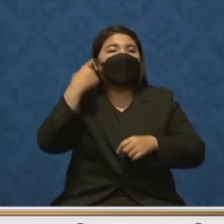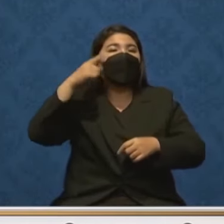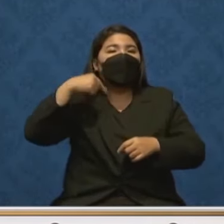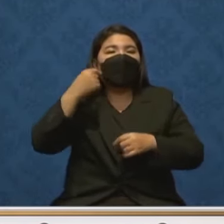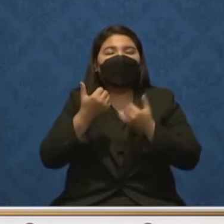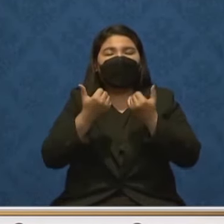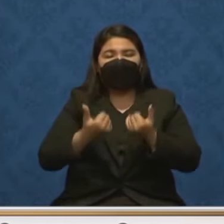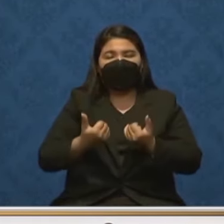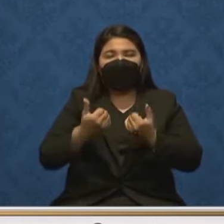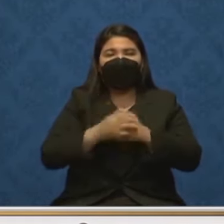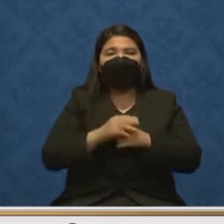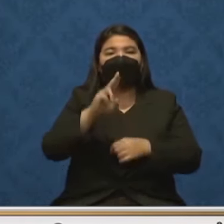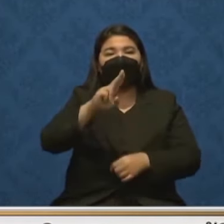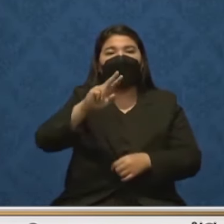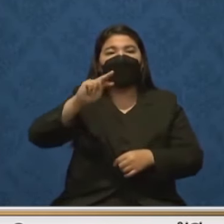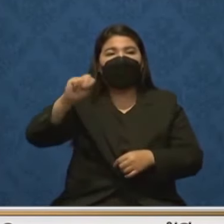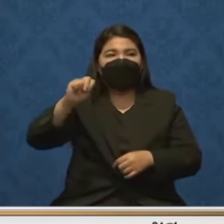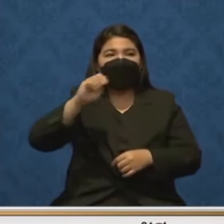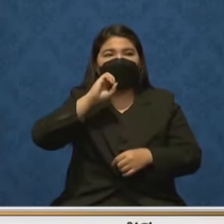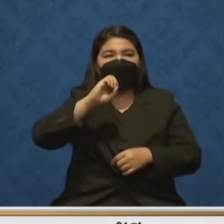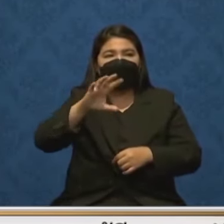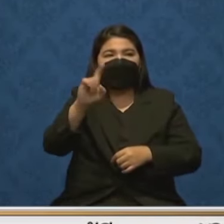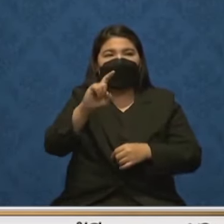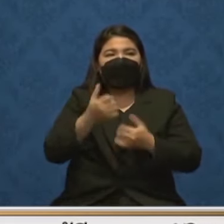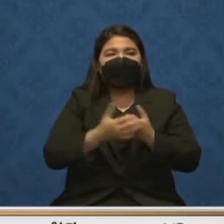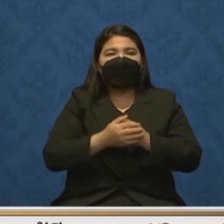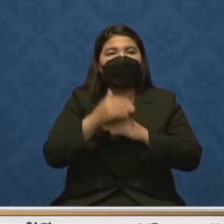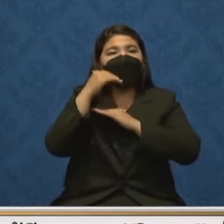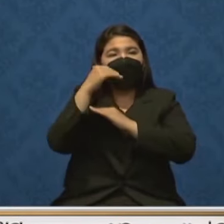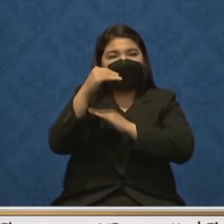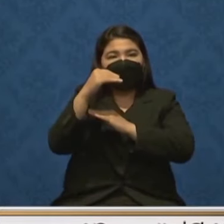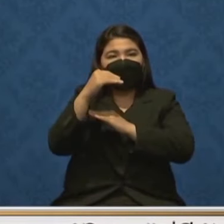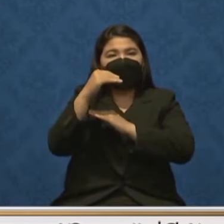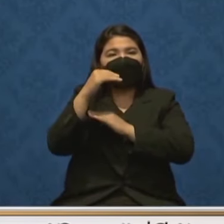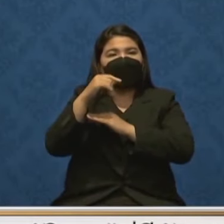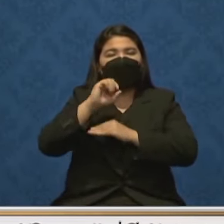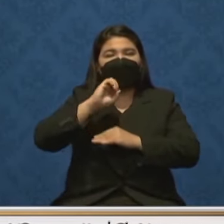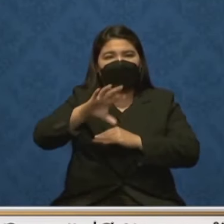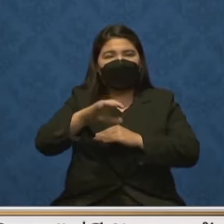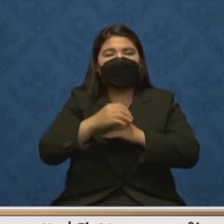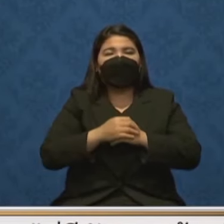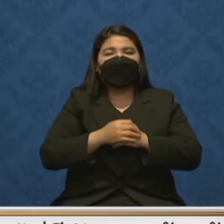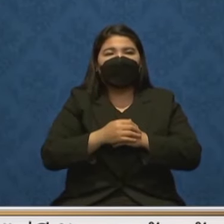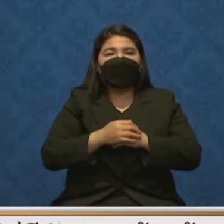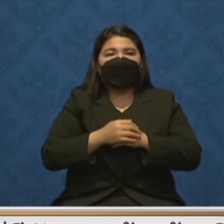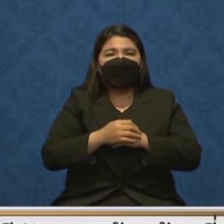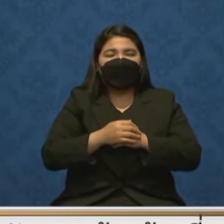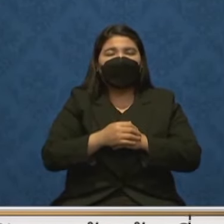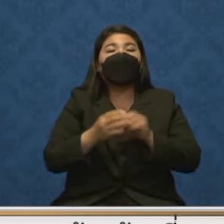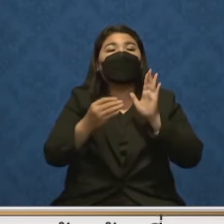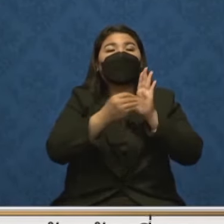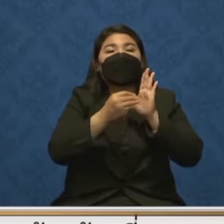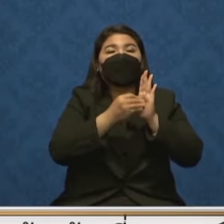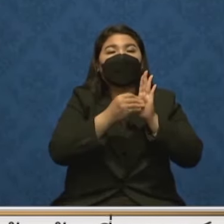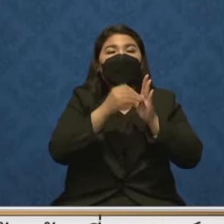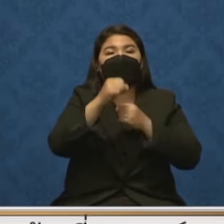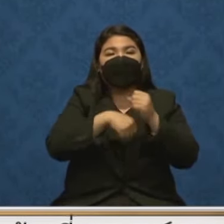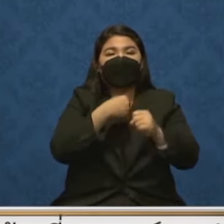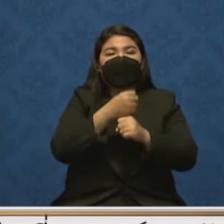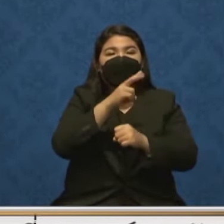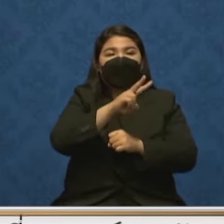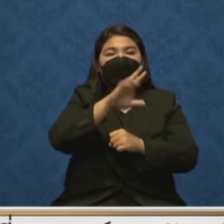นะคะได้กำหนดข้อกำหนดที่จะปฏิบัติต่อผู้ต้องขังหญิงเรียกว่าข้อกำหนดกรุงเทพตั้งแต่ปี